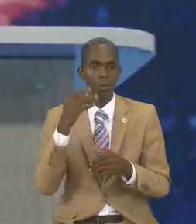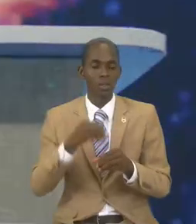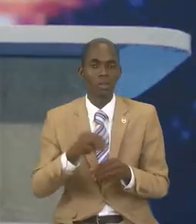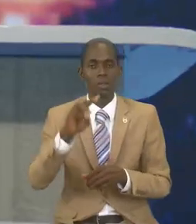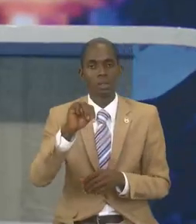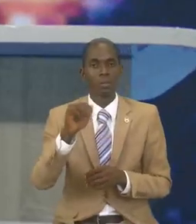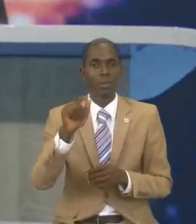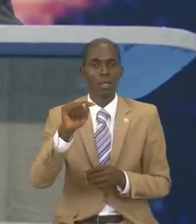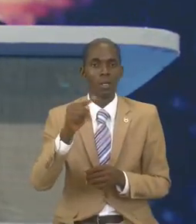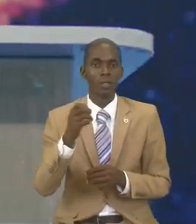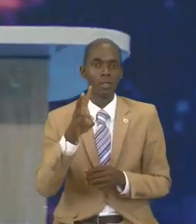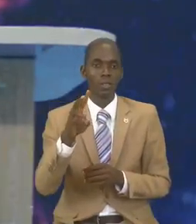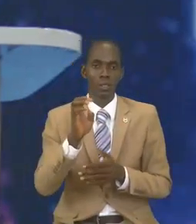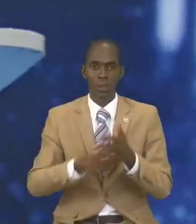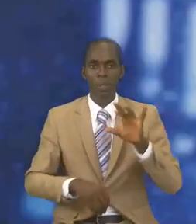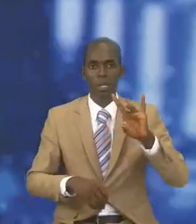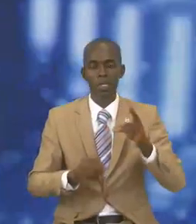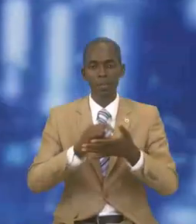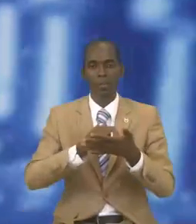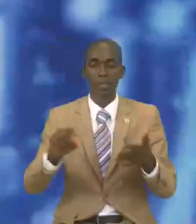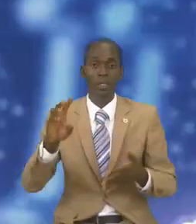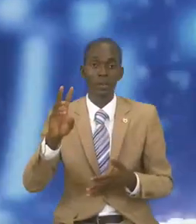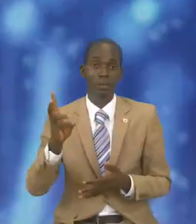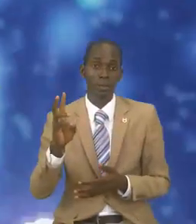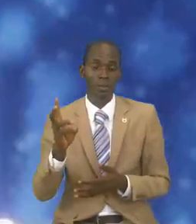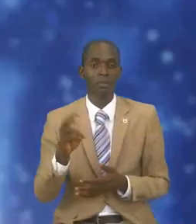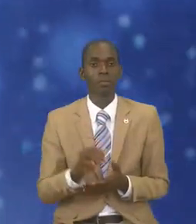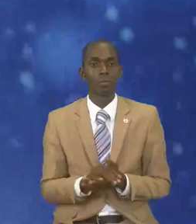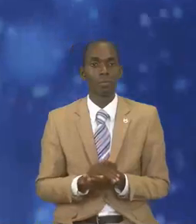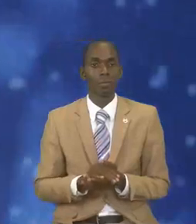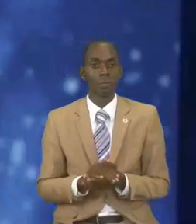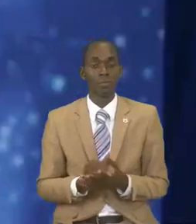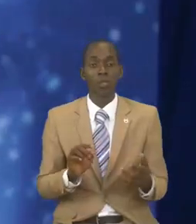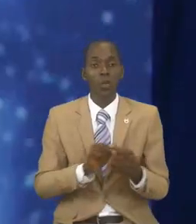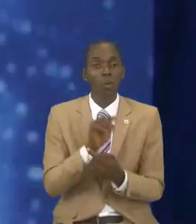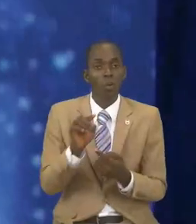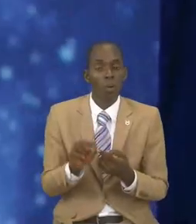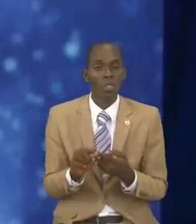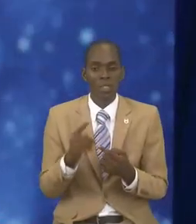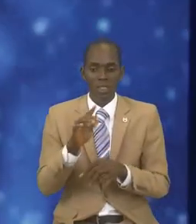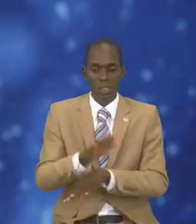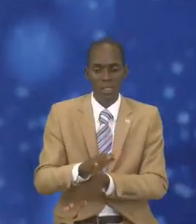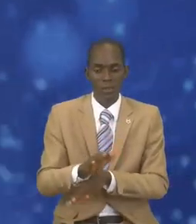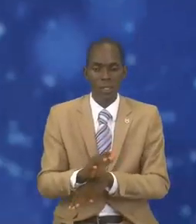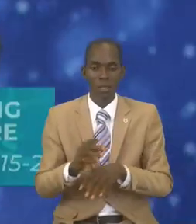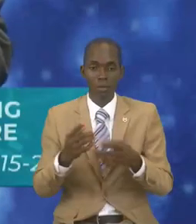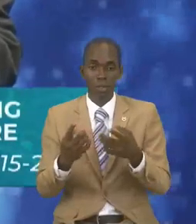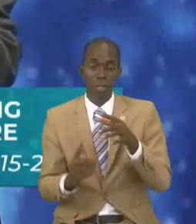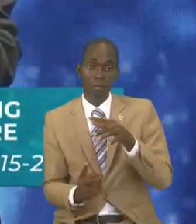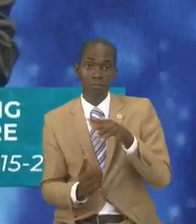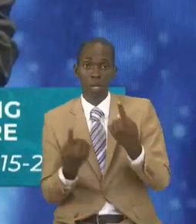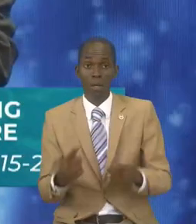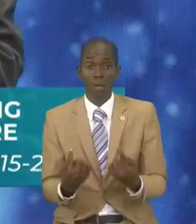8, verset 16. En Matthieu 8, verset 16. Le soir,